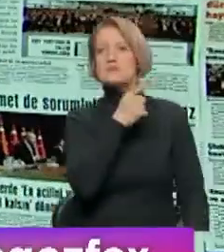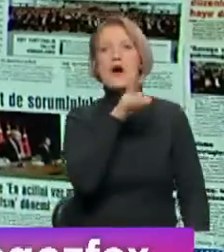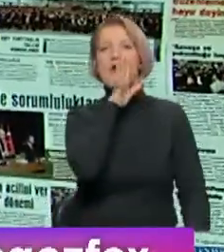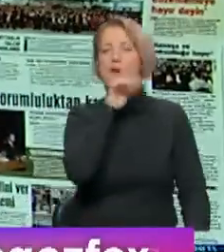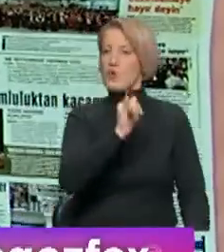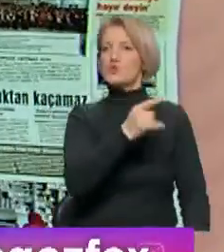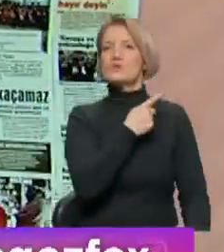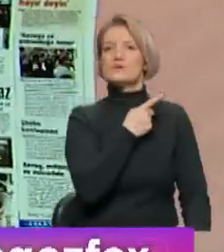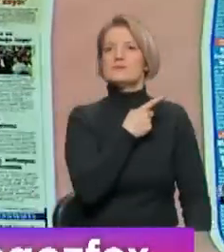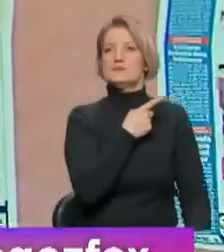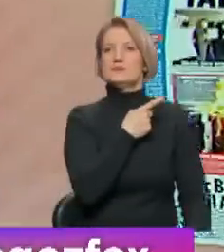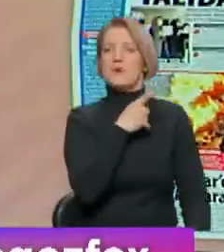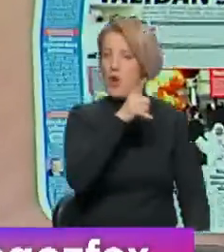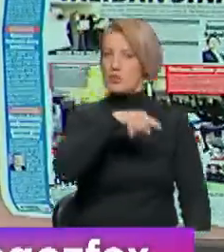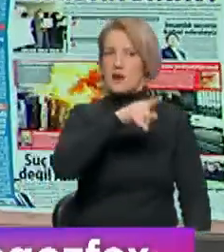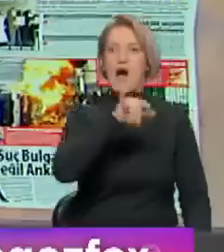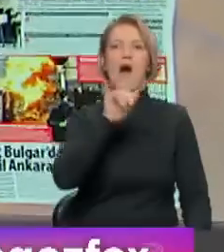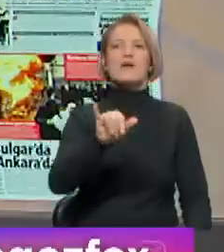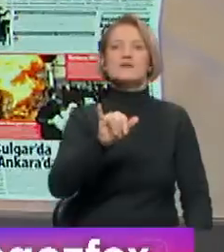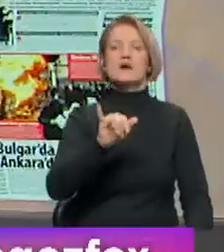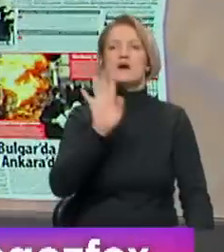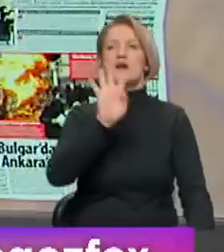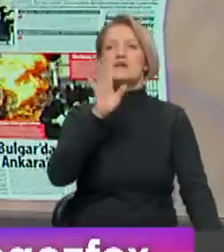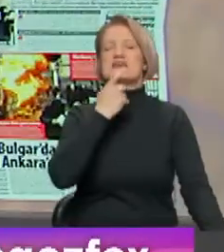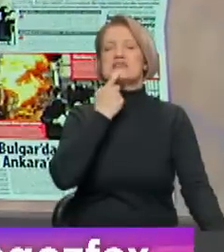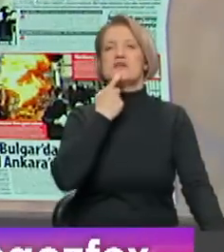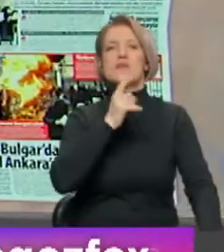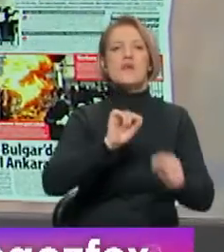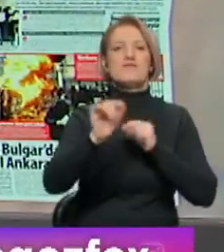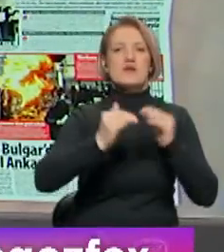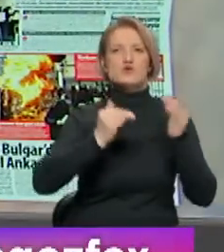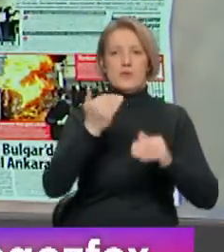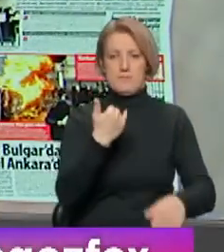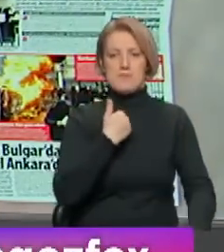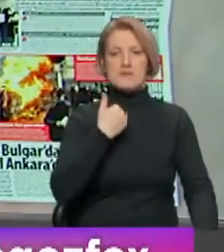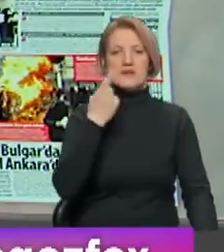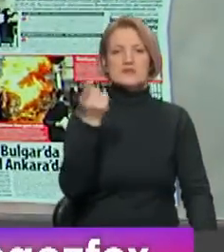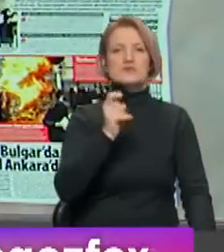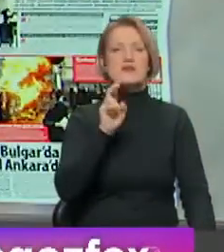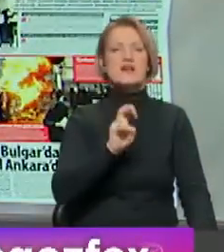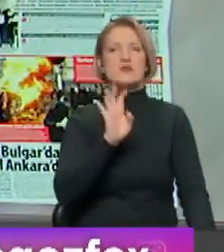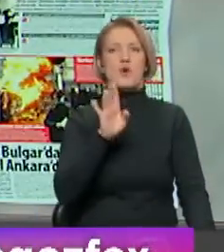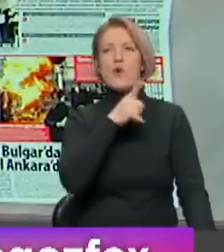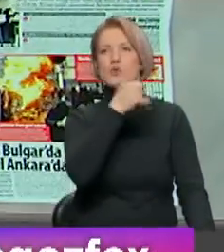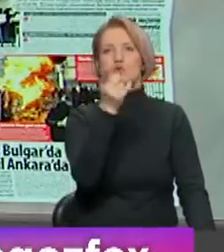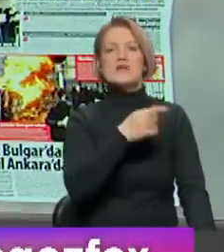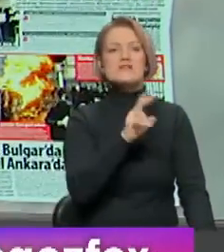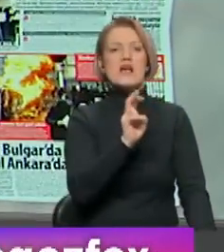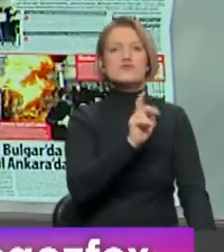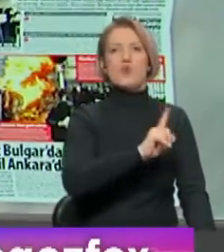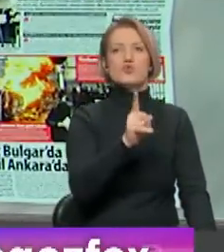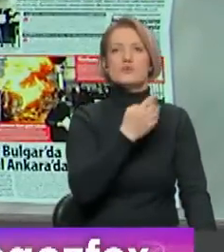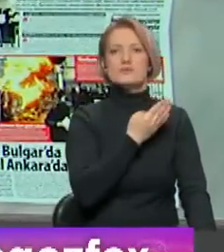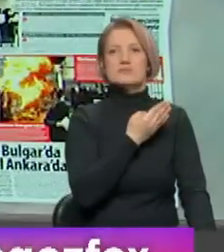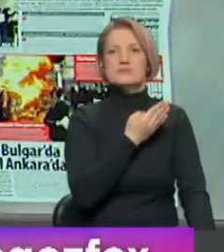Avrupa'da kötü onlarda da öyle 40 yılın enflasyonu bizde 84 orada %8-10